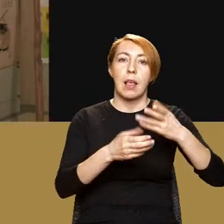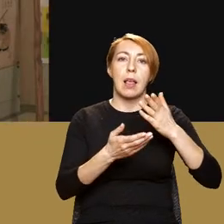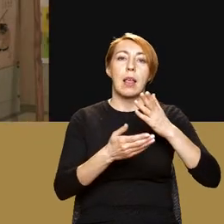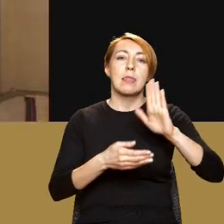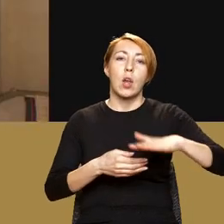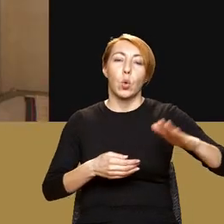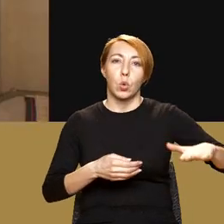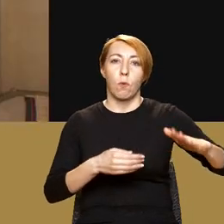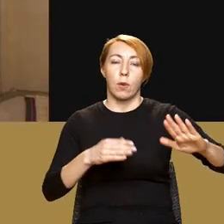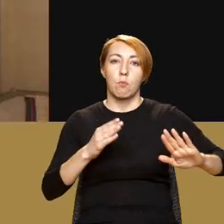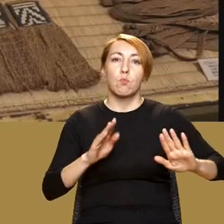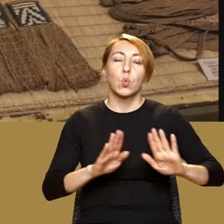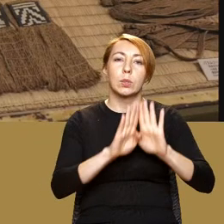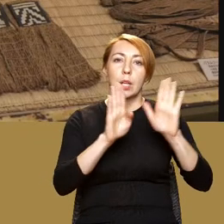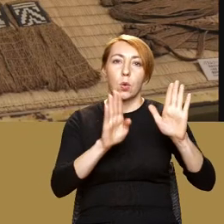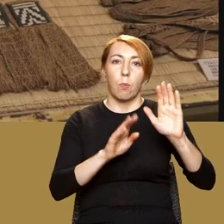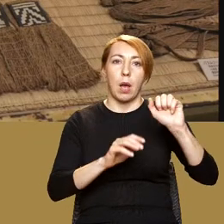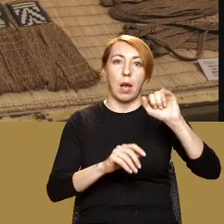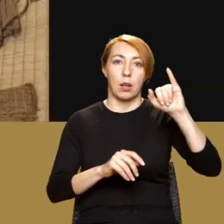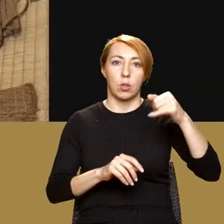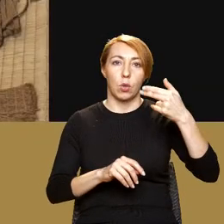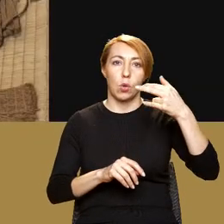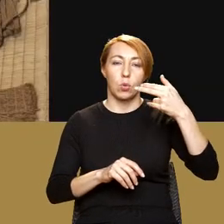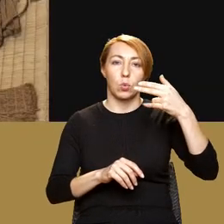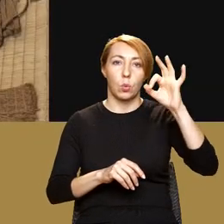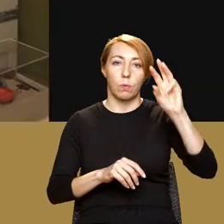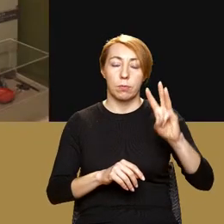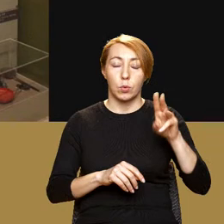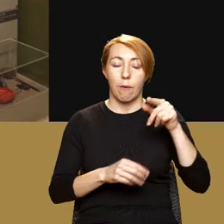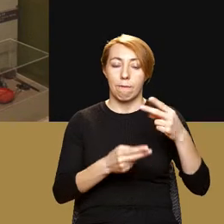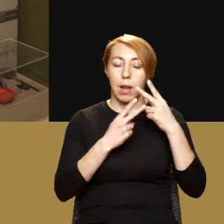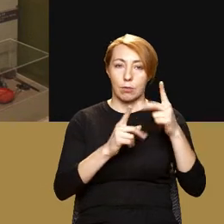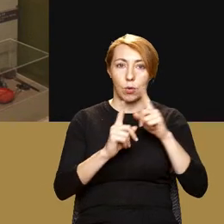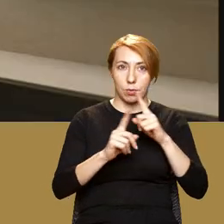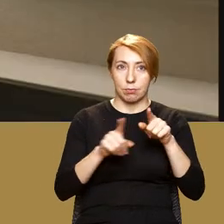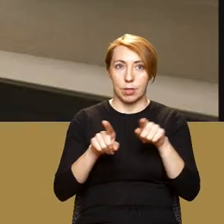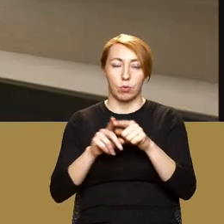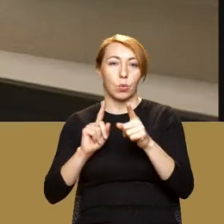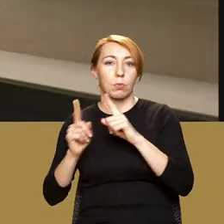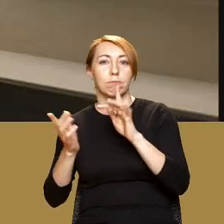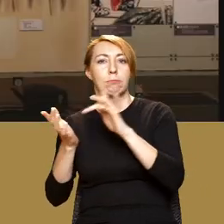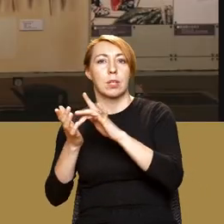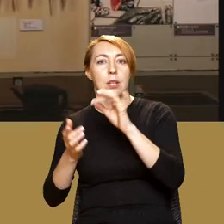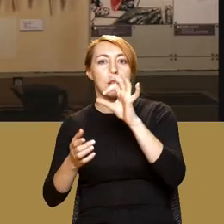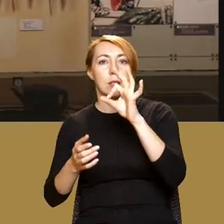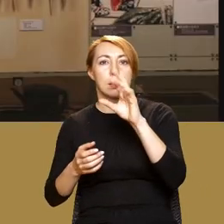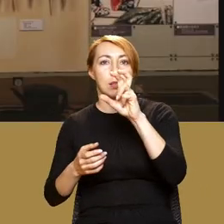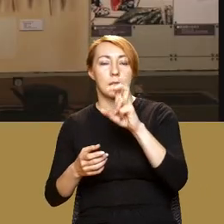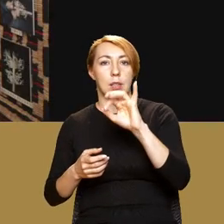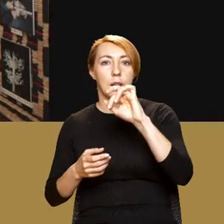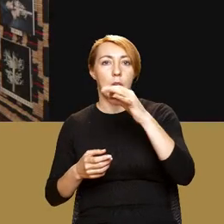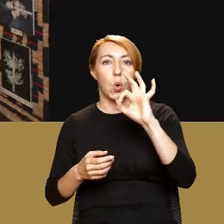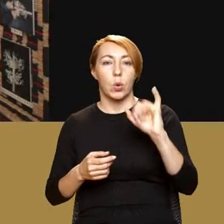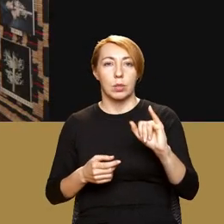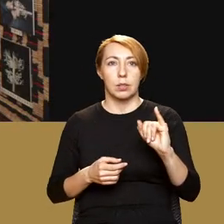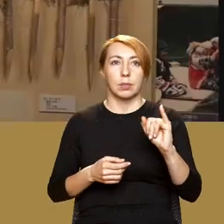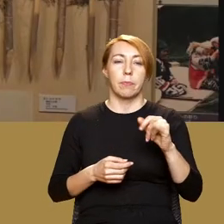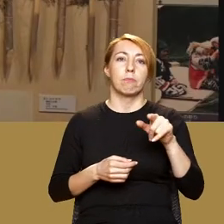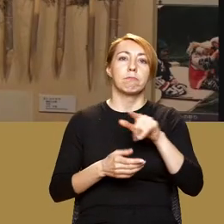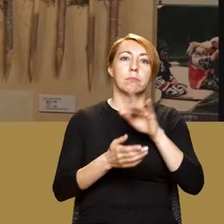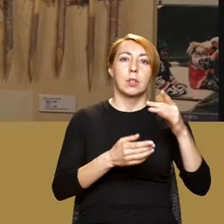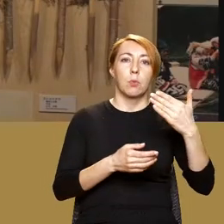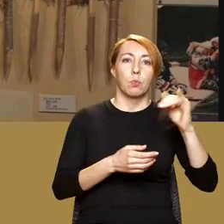Muzeum Ainów. To była ważna dla nas rozmowa, ale to były też rozmowy w Siraoi, były to rozmowy też w Biratorini